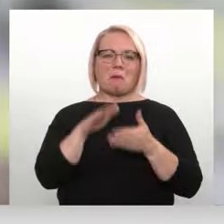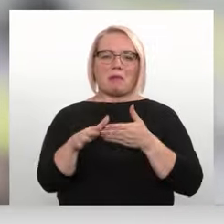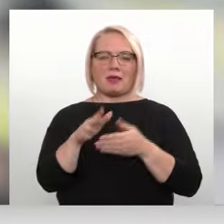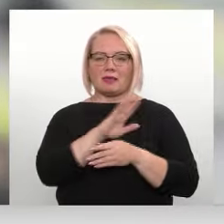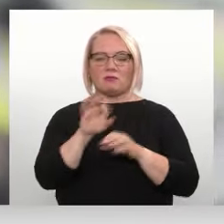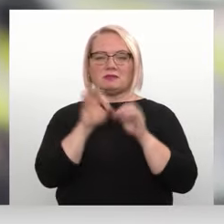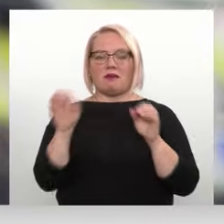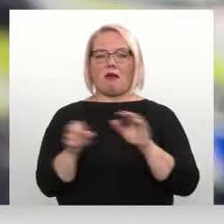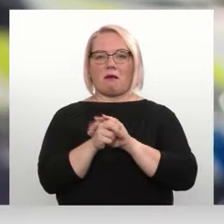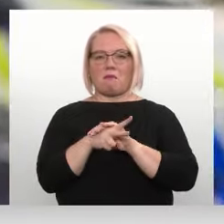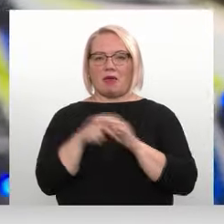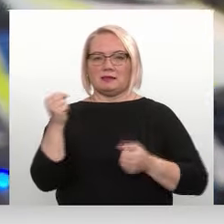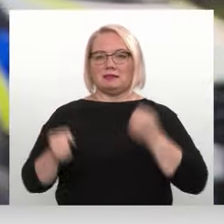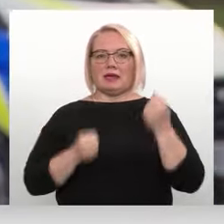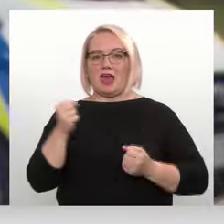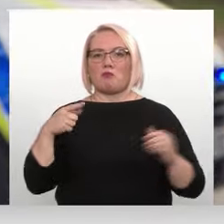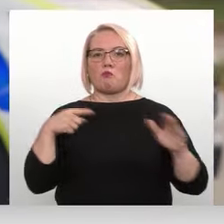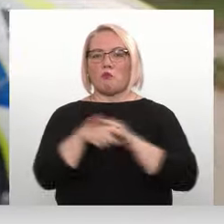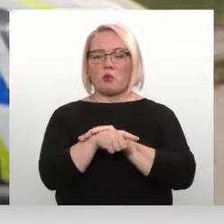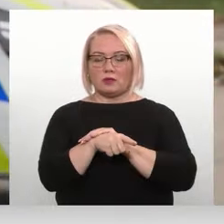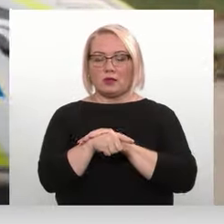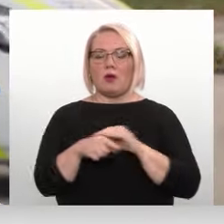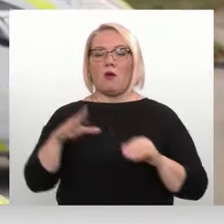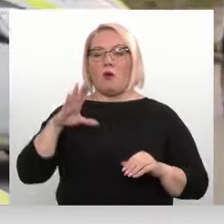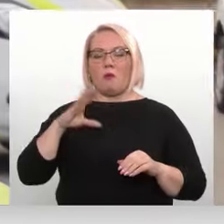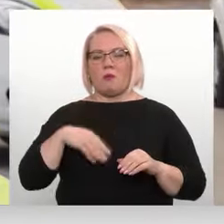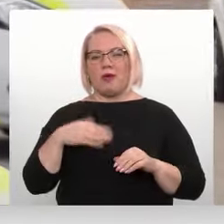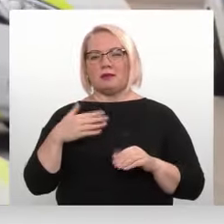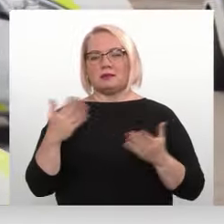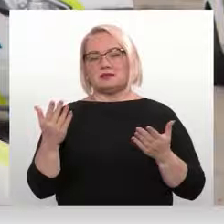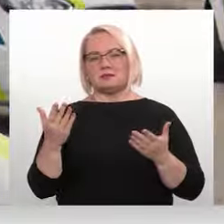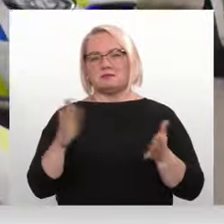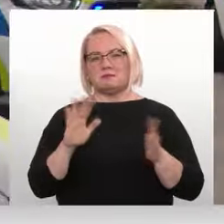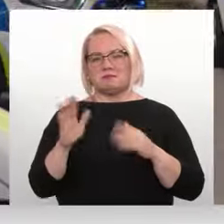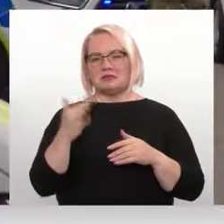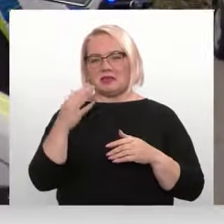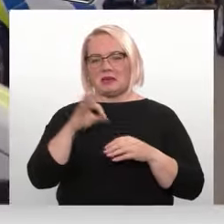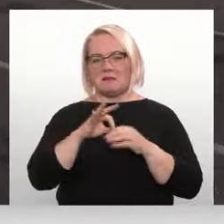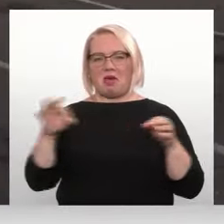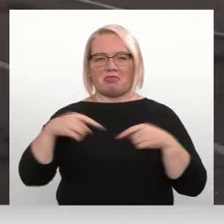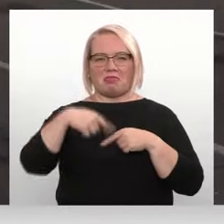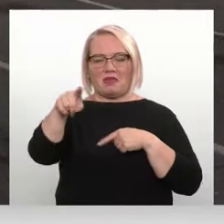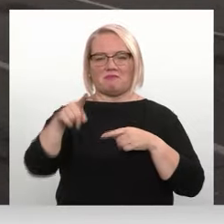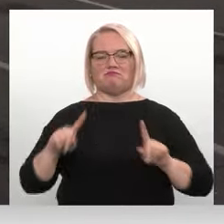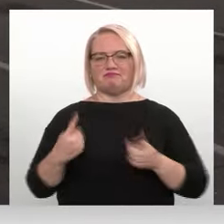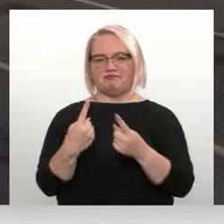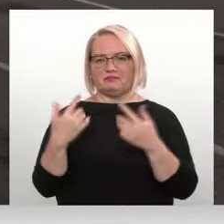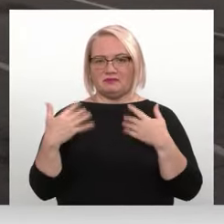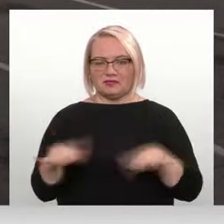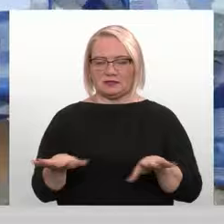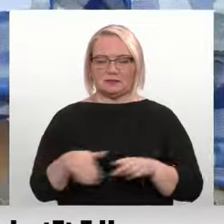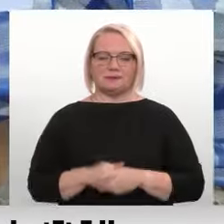bēgt, skriet. Nu, un tad pat kādā metri, viņš ir tikai aizturēts. Un